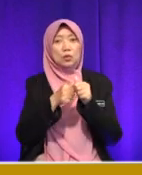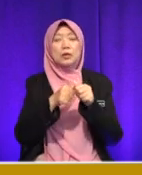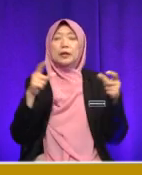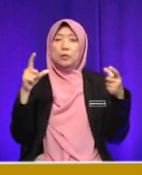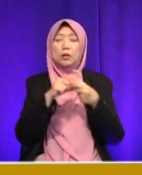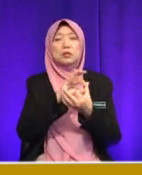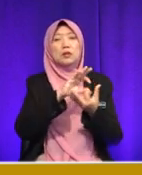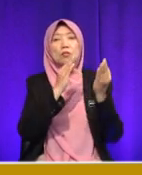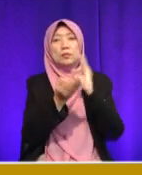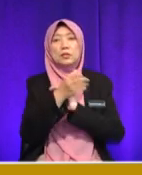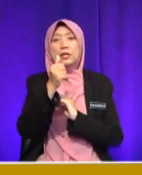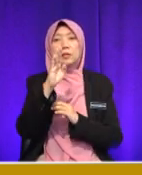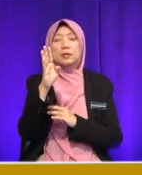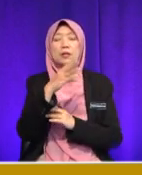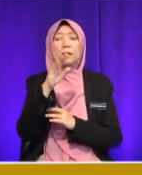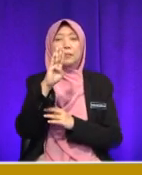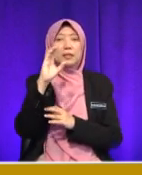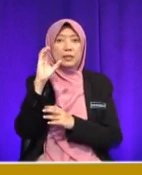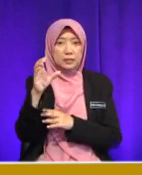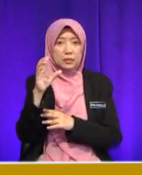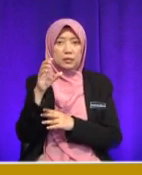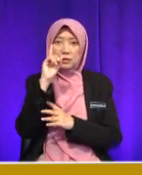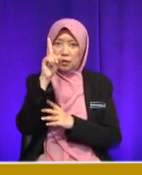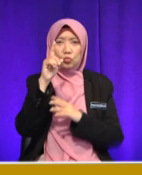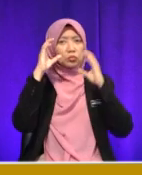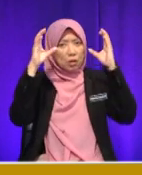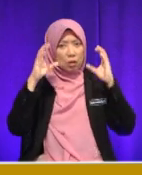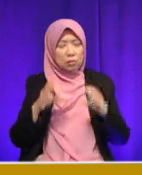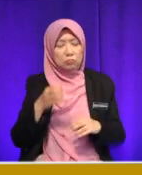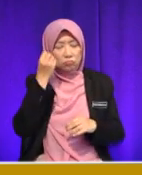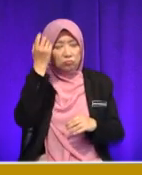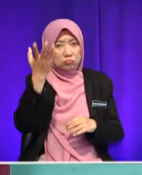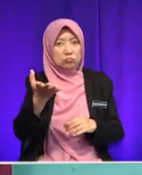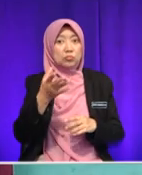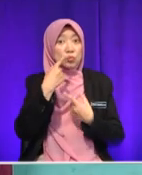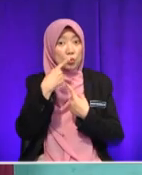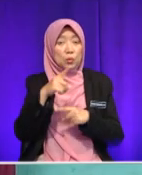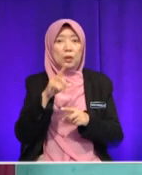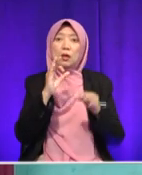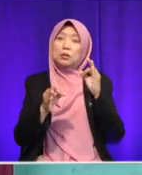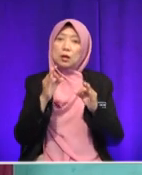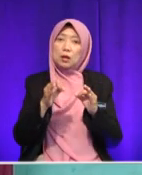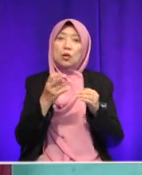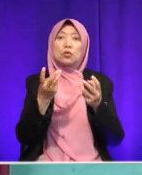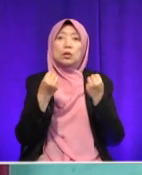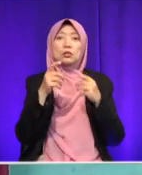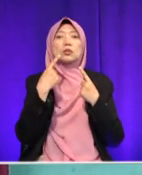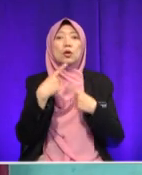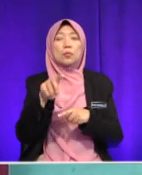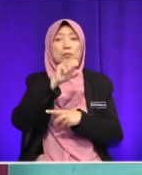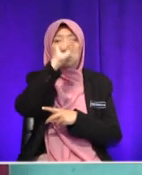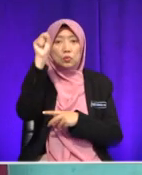AB dan juga BC. Baik, satu tips untuk anda yang berada di rumah. Jika anda ingin menjawab soalan